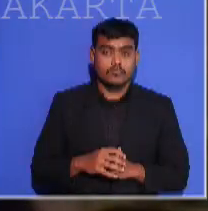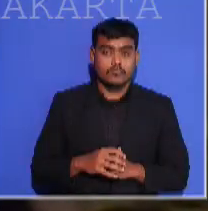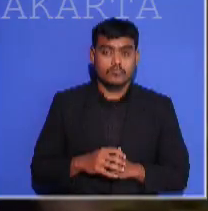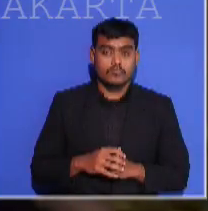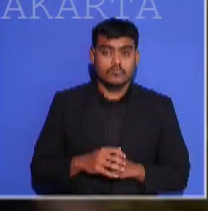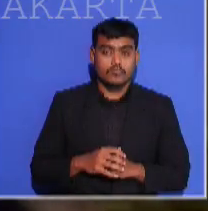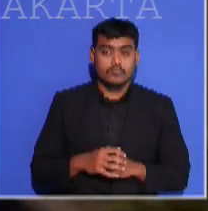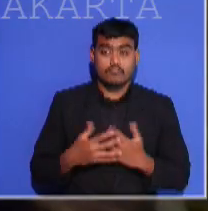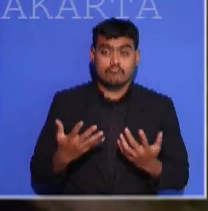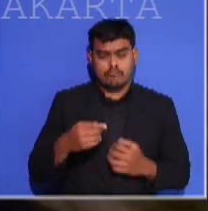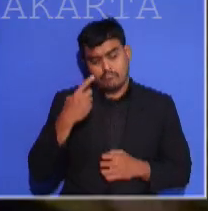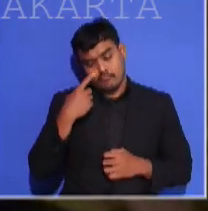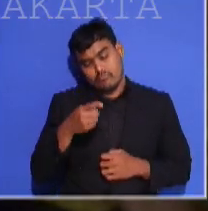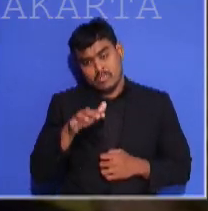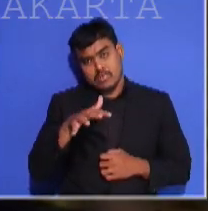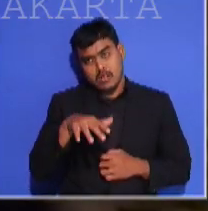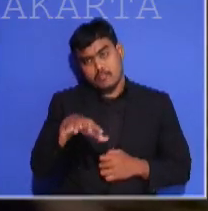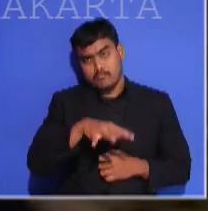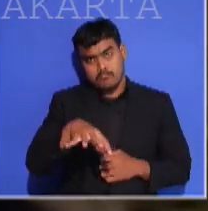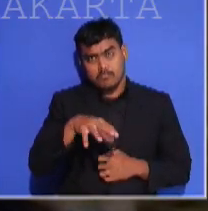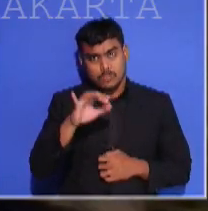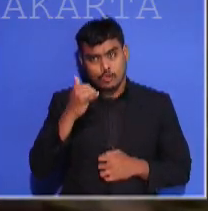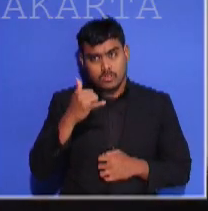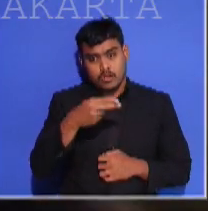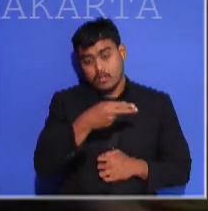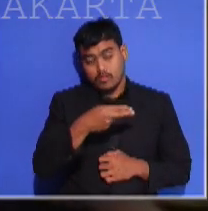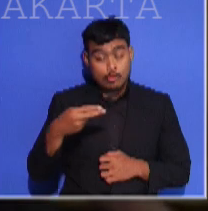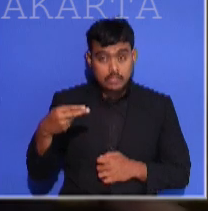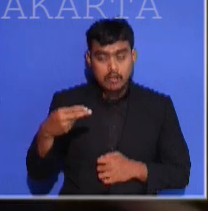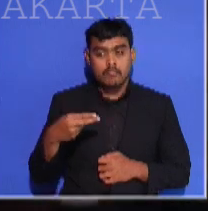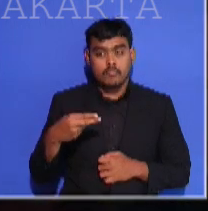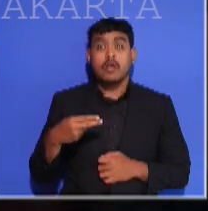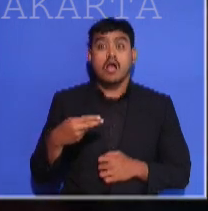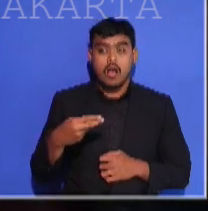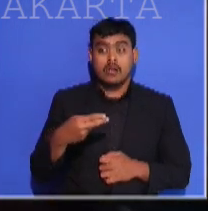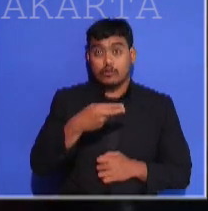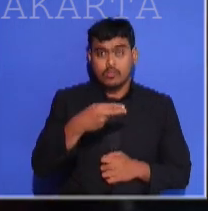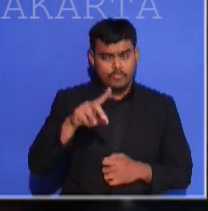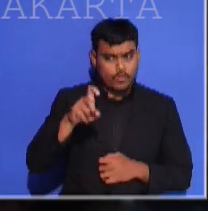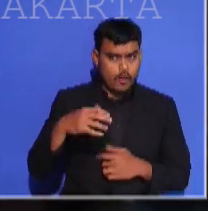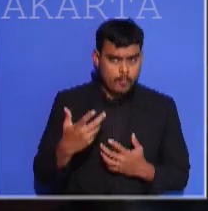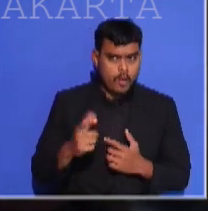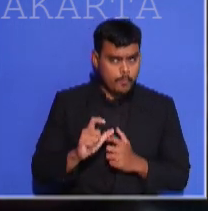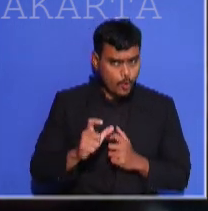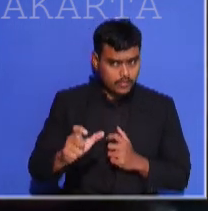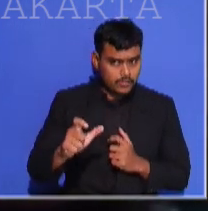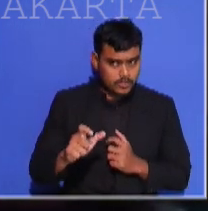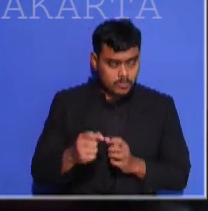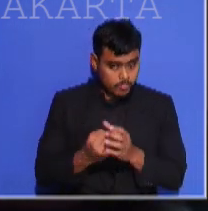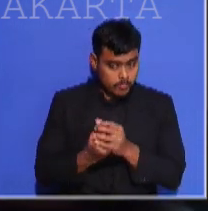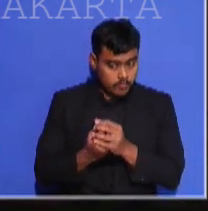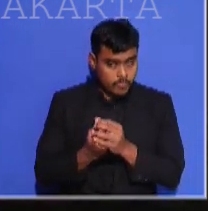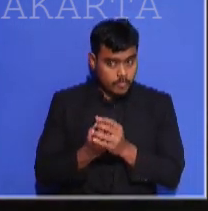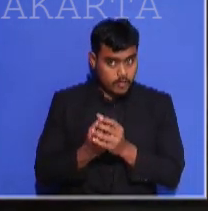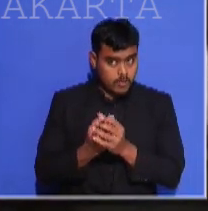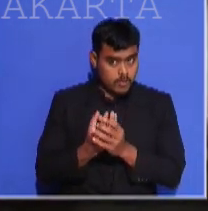Saat ini rata-rata pertumbuhan Indonesia berada di 5%. Kedepan, Indonesia perlu terus meningkatkan pertumbuhan ekonominya untuk